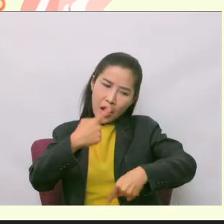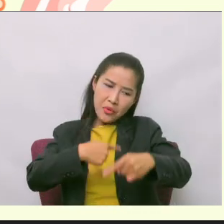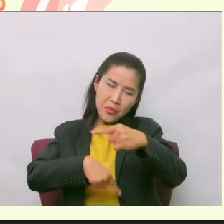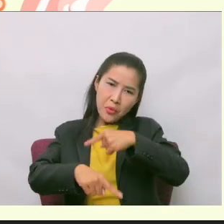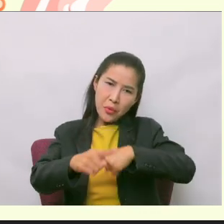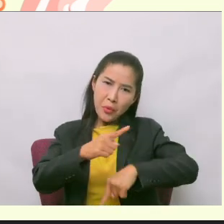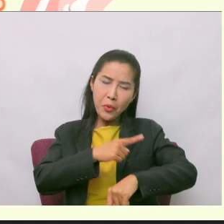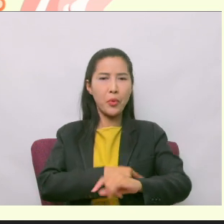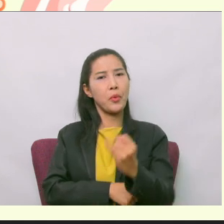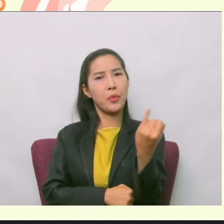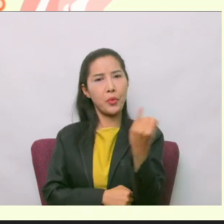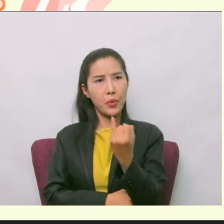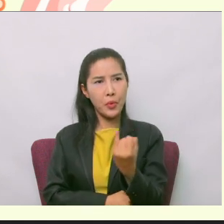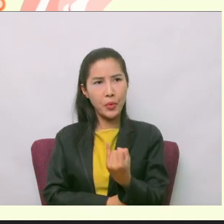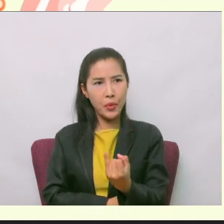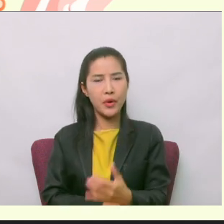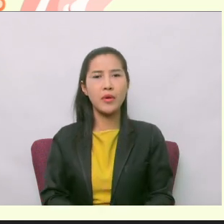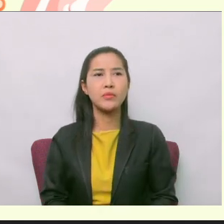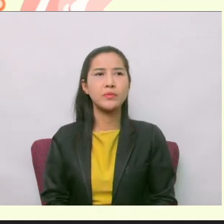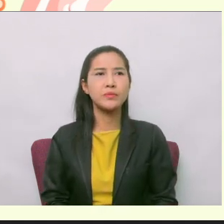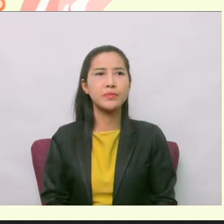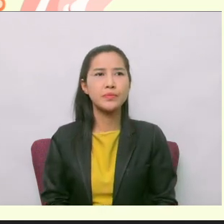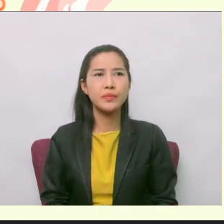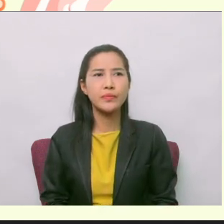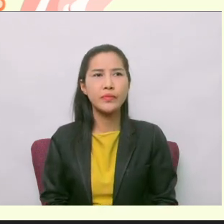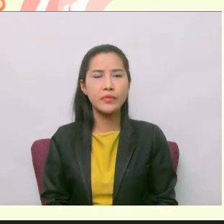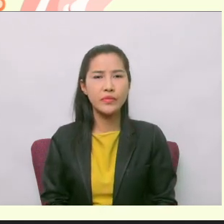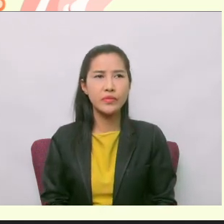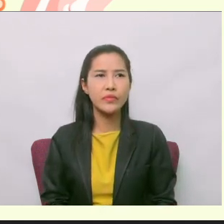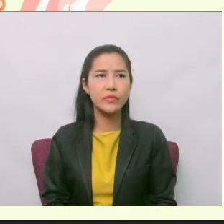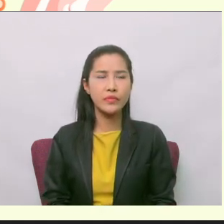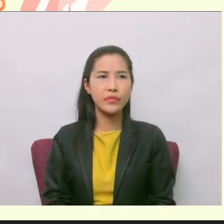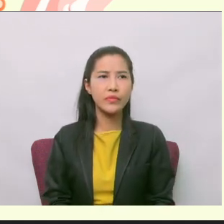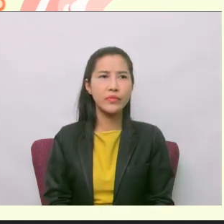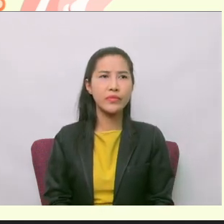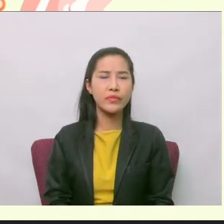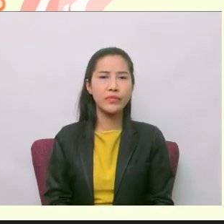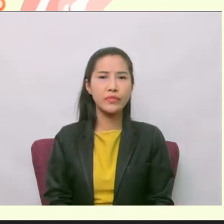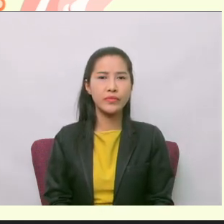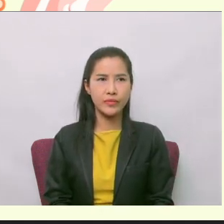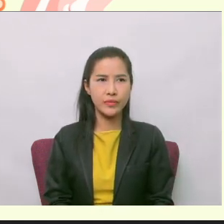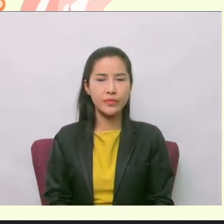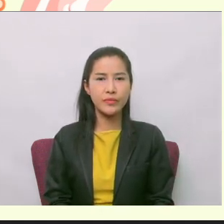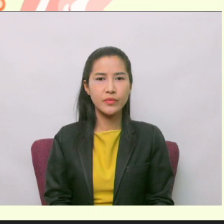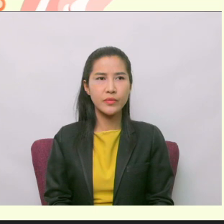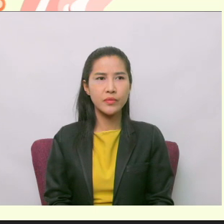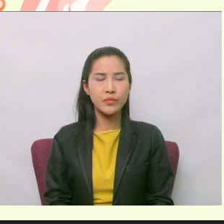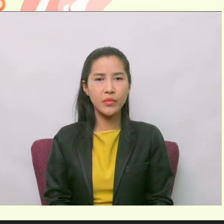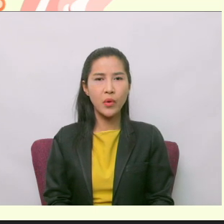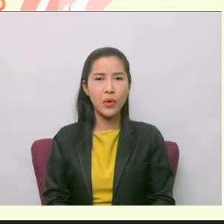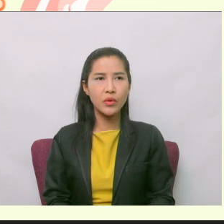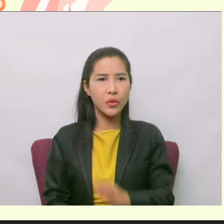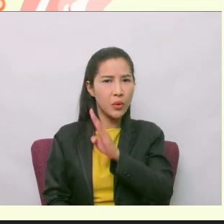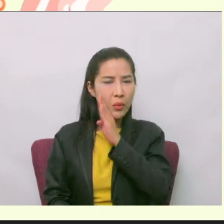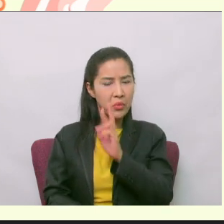ตรีมีครรภ์นะคะอาจจะทำให้มีปัญหาเรื่องของการตกเลือดได้นะคะเพราะฉะนั้นในกลุ่มนี้ก็ไ